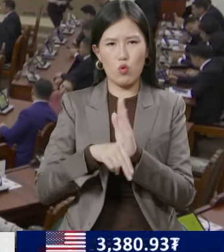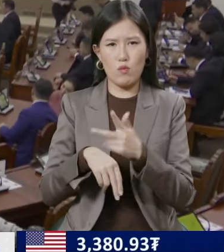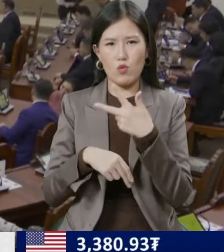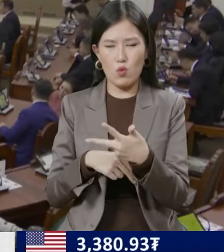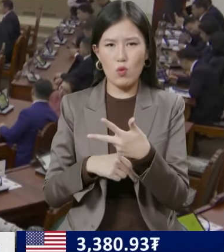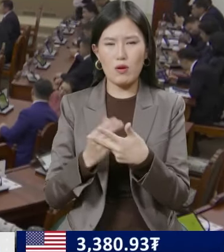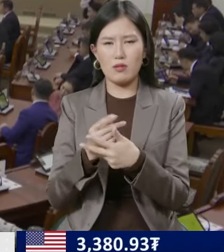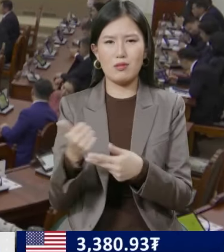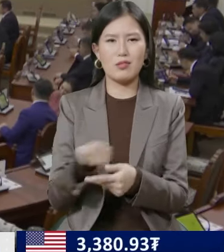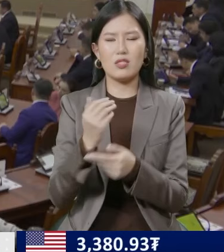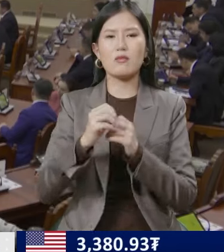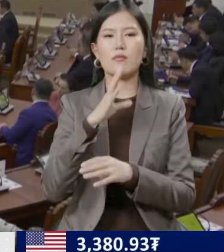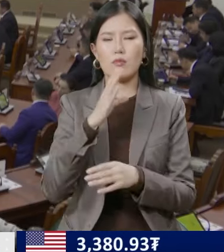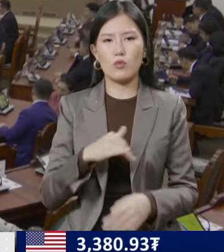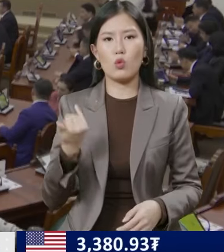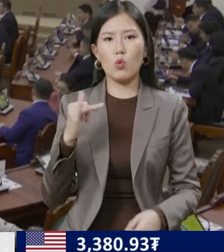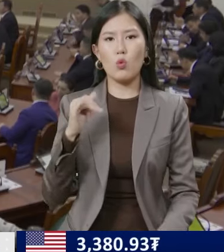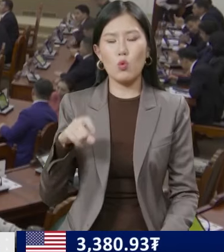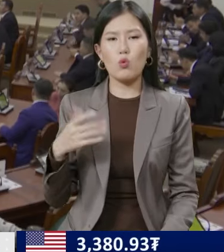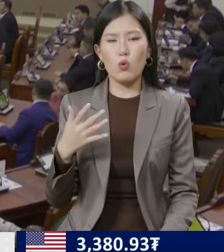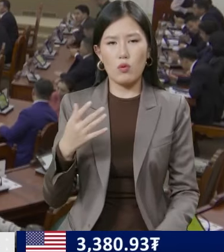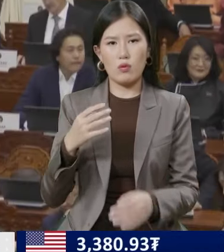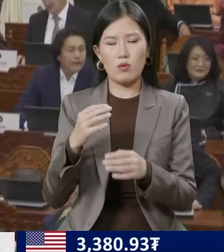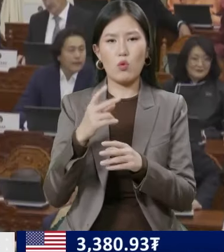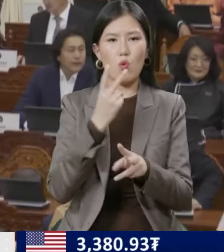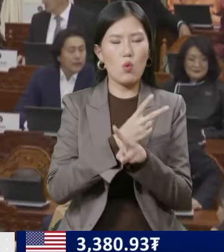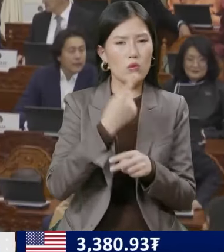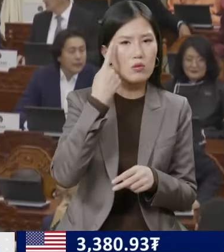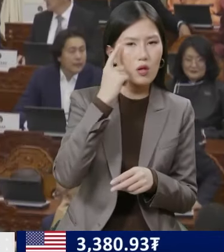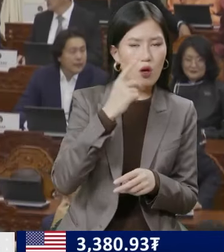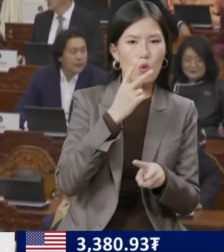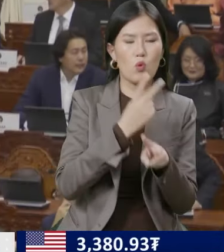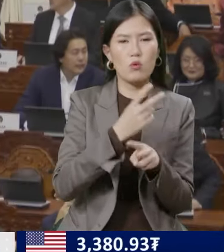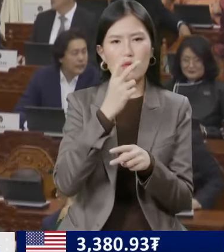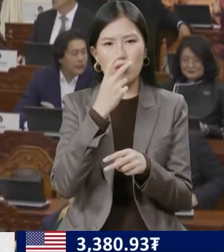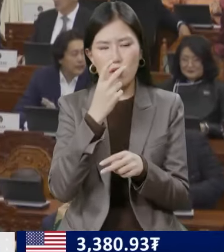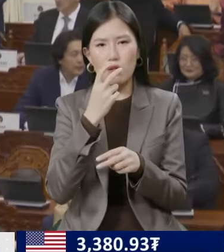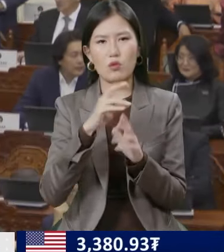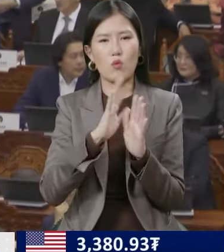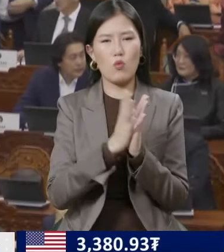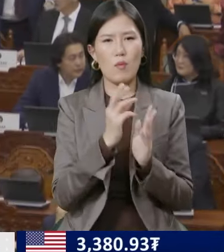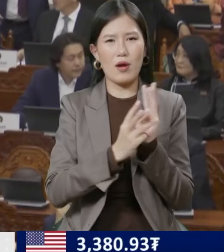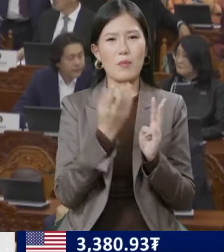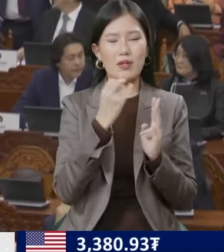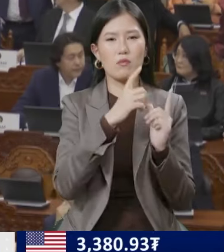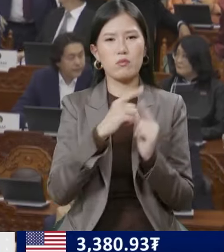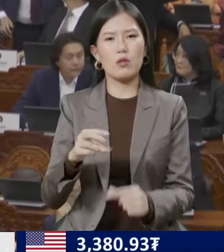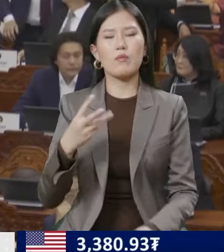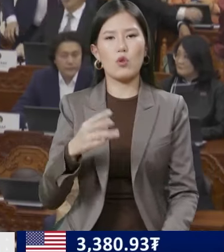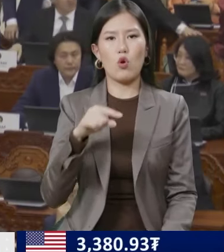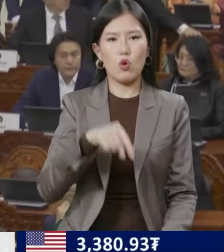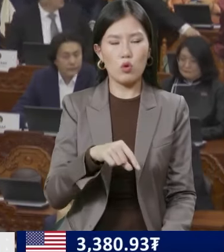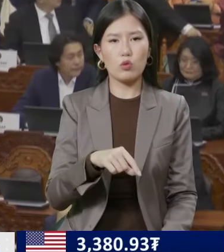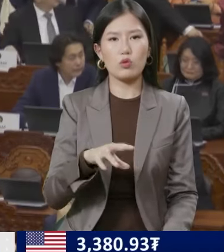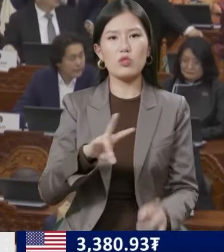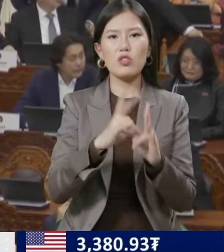тодорхой болгосон нь хууль санаачлах, ашиглах, хянах бүхий л шатанд гарах маргаан багсан гэж үзэж байна. Одоогоор манай улсын нийгмийн харилцааны